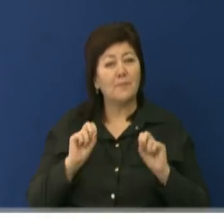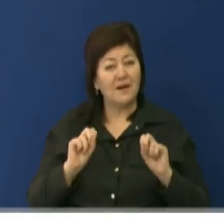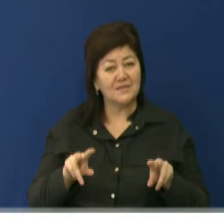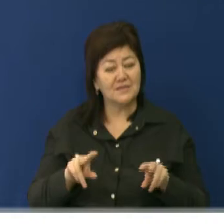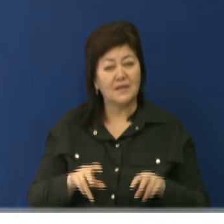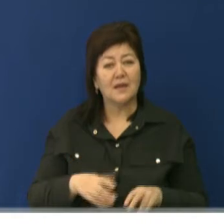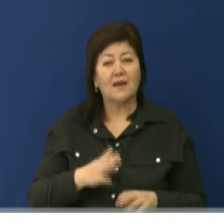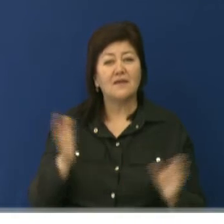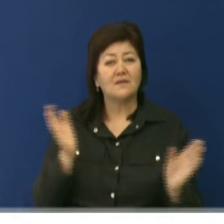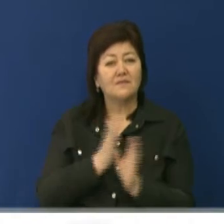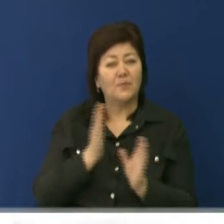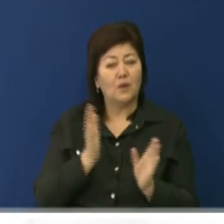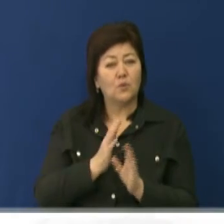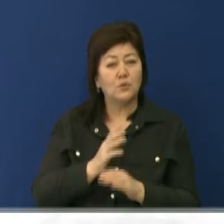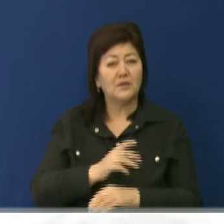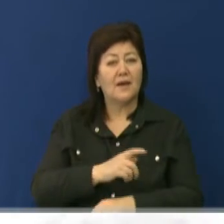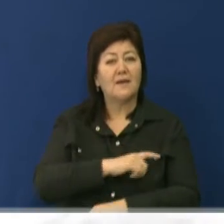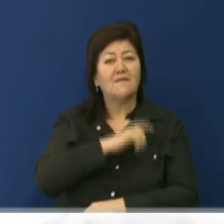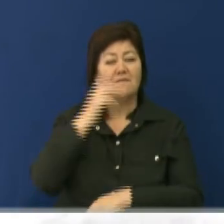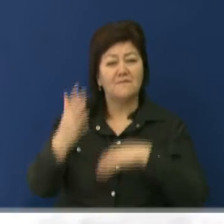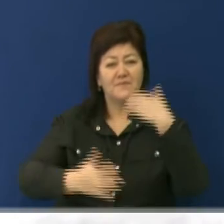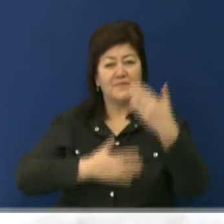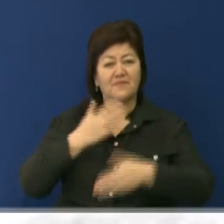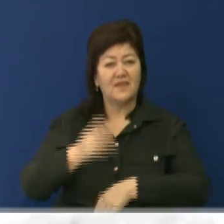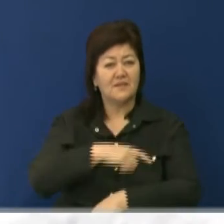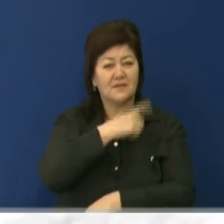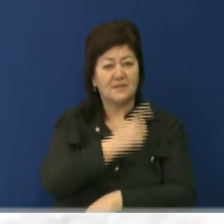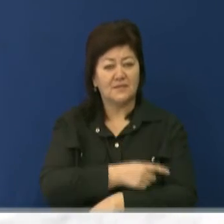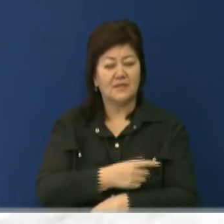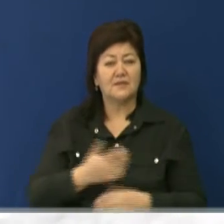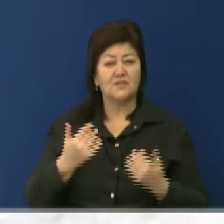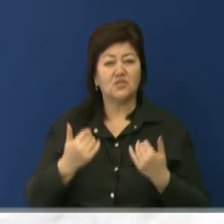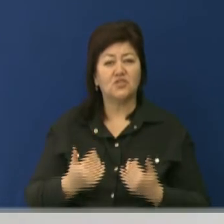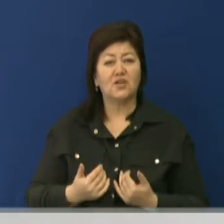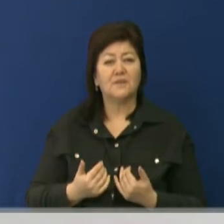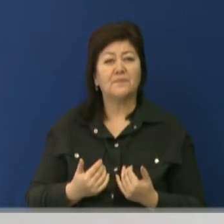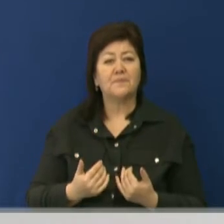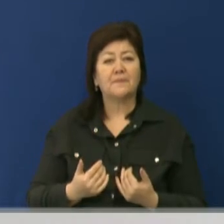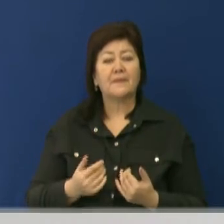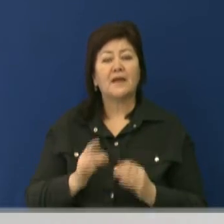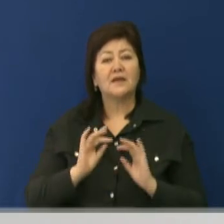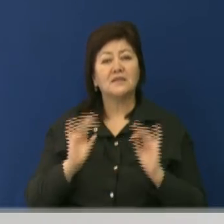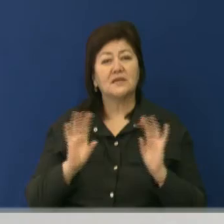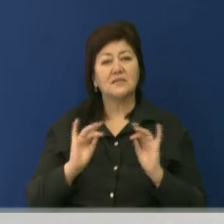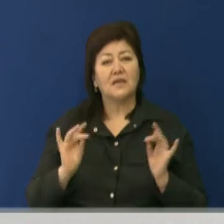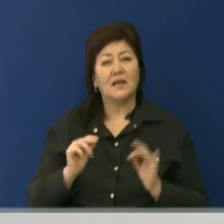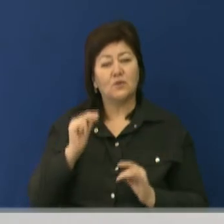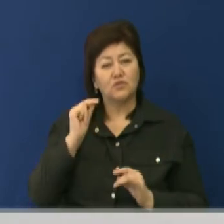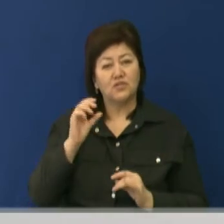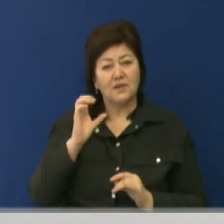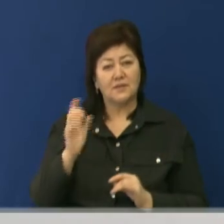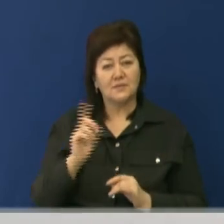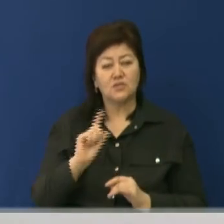28 метрге дейін жетті. Төтенше жағдайлар департаментінің құтқарушылары тұрғындарға дауылдың алдын алу туралы хабарлады. Облыстағы